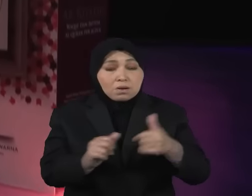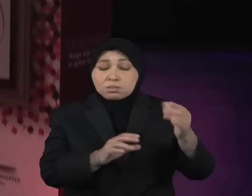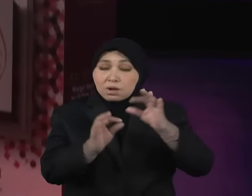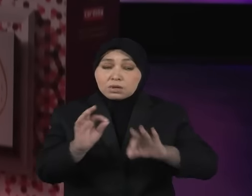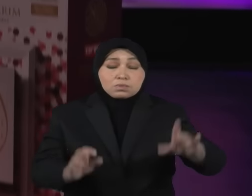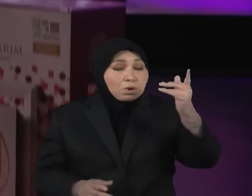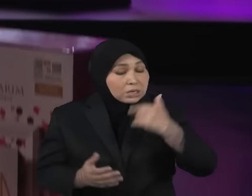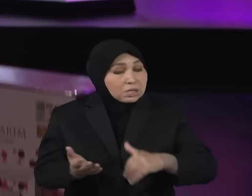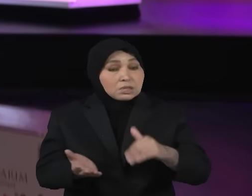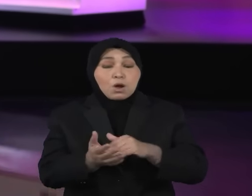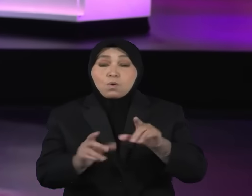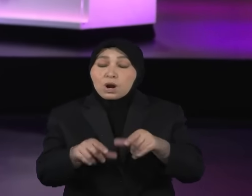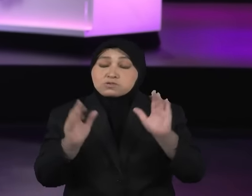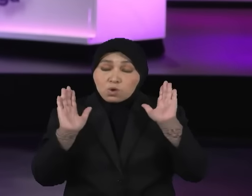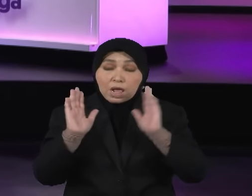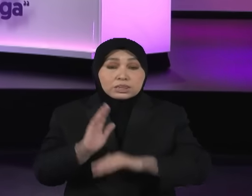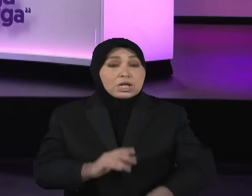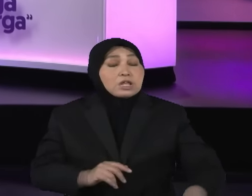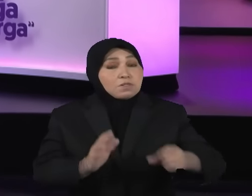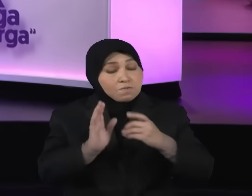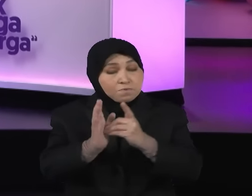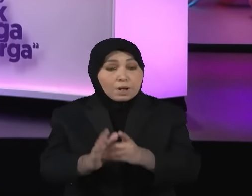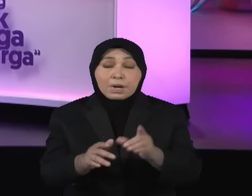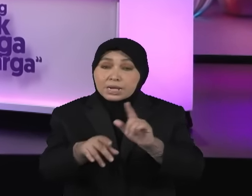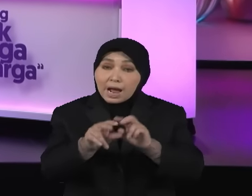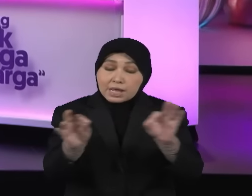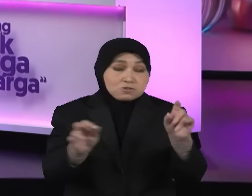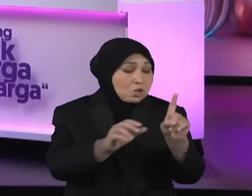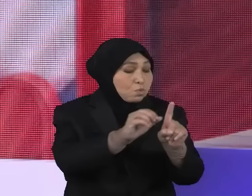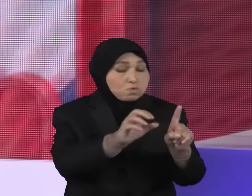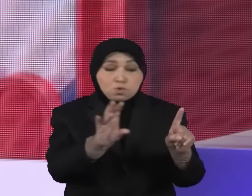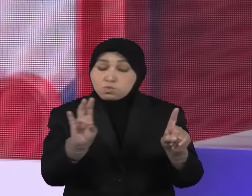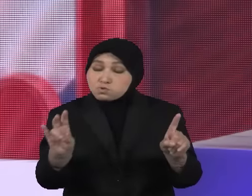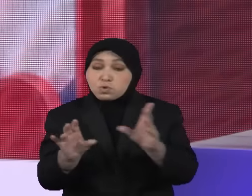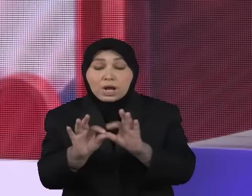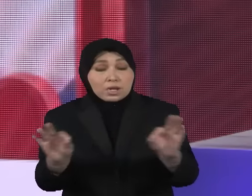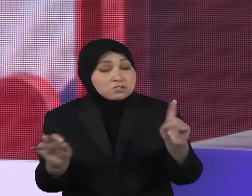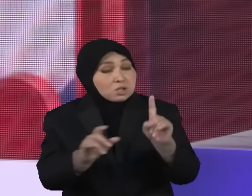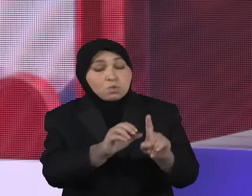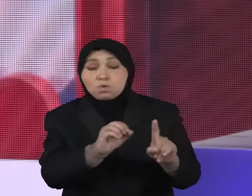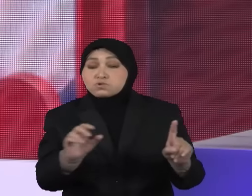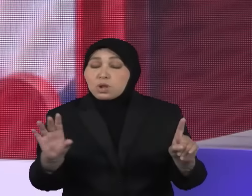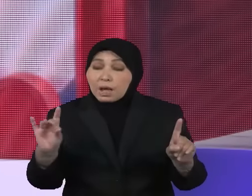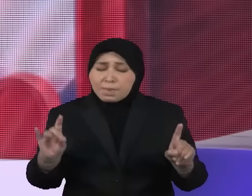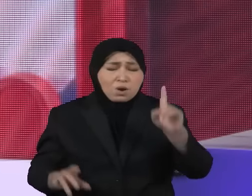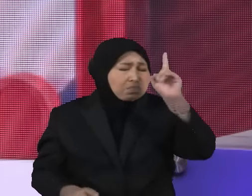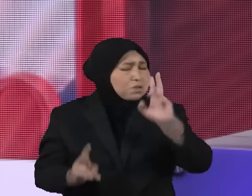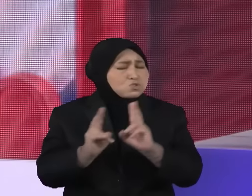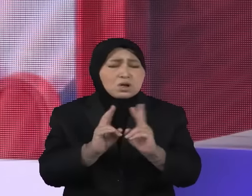Kembali kita dalam My Quran Time, Quran Salat Infaq. Sama-sama kita melihat kepada ayat 107 dan ayat 108 betapa Allah amat